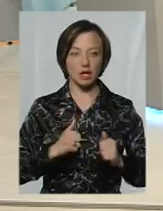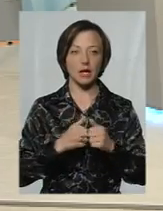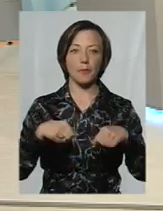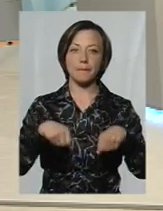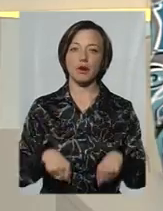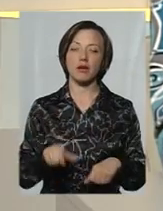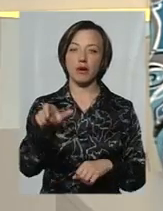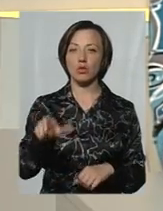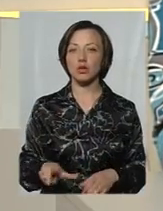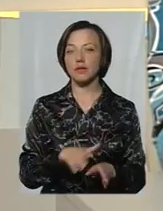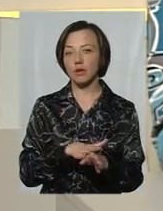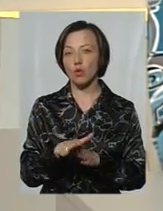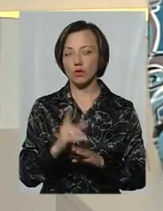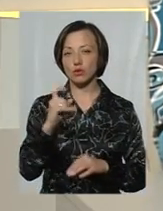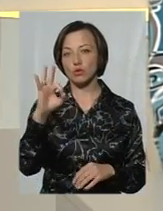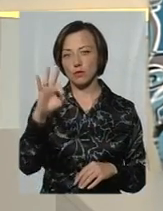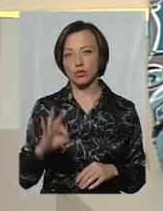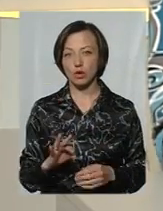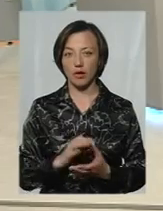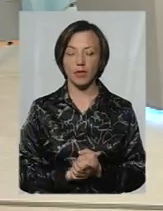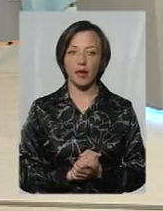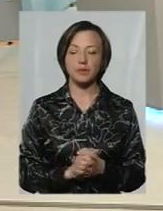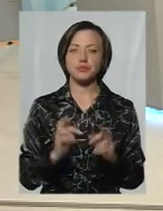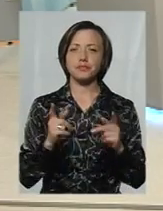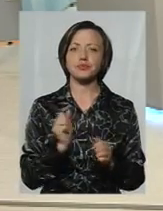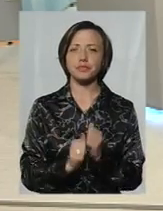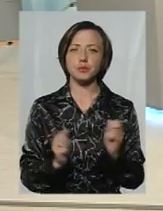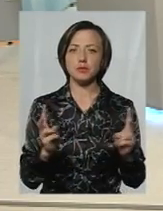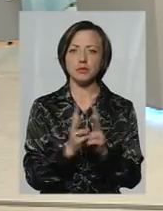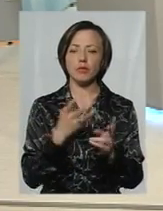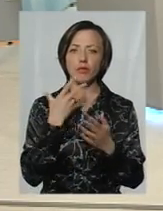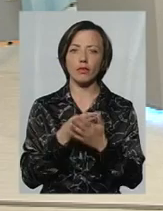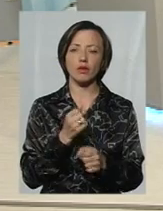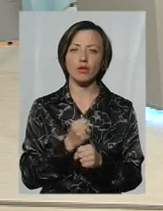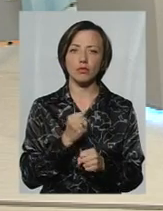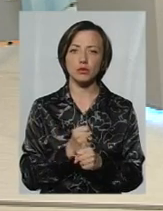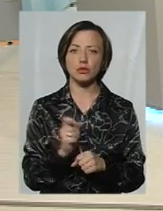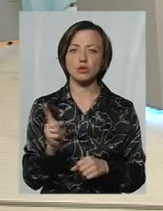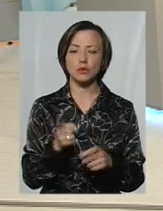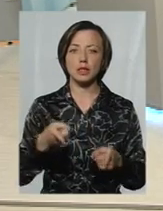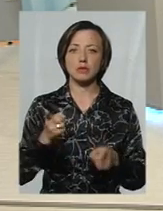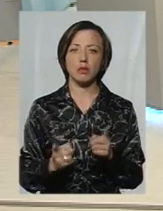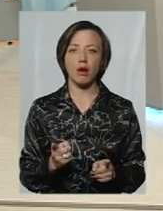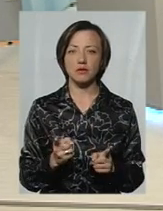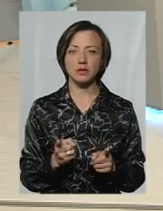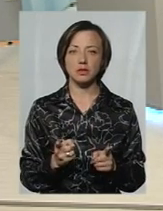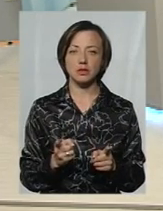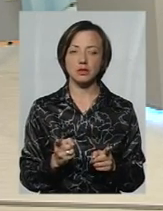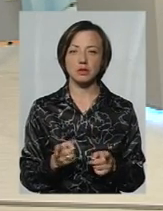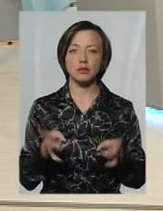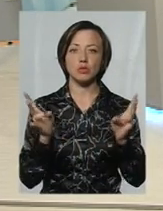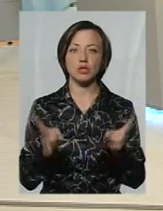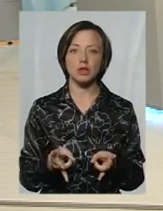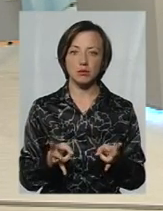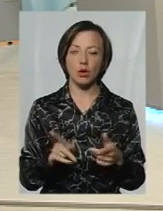людини виконувалися безумовно? Як часто зустрічаєте в своїй роботі те, що насправді